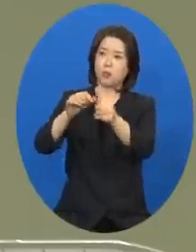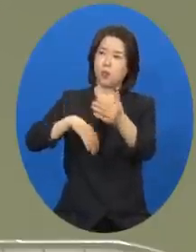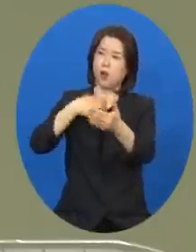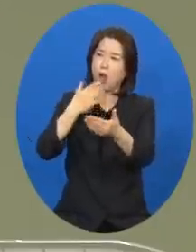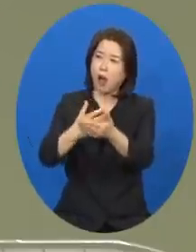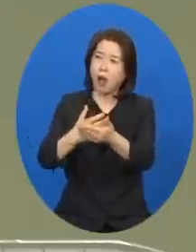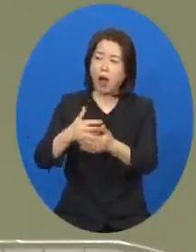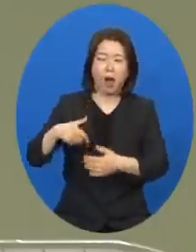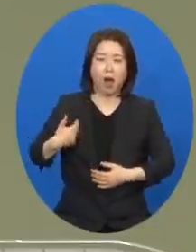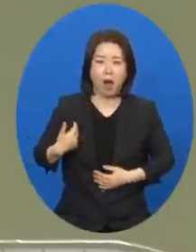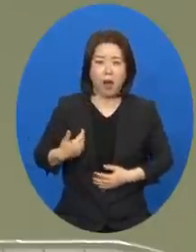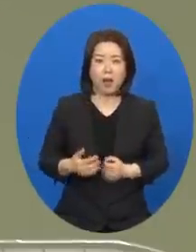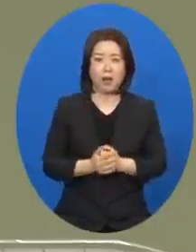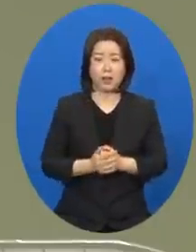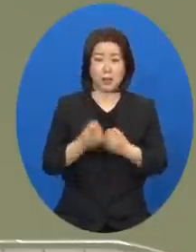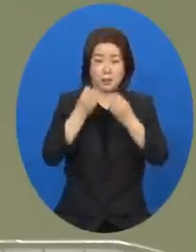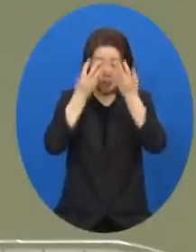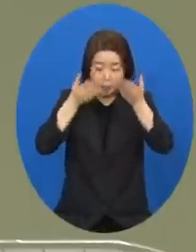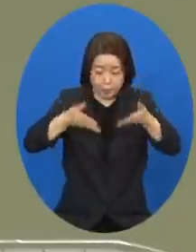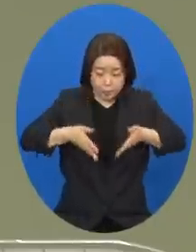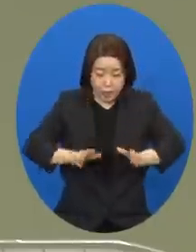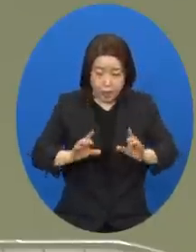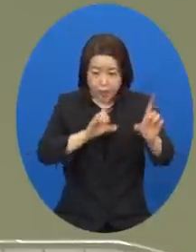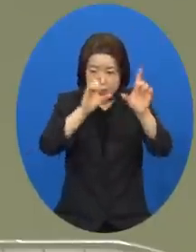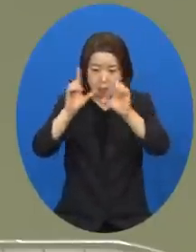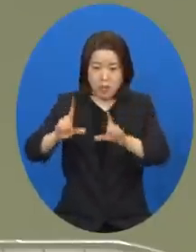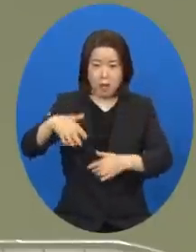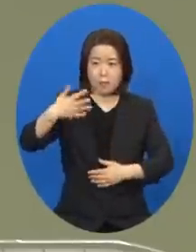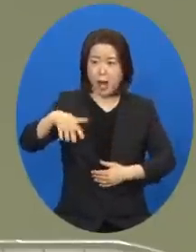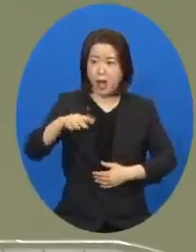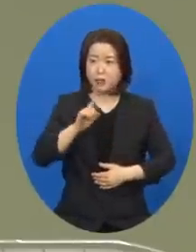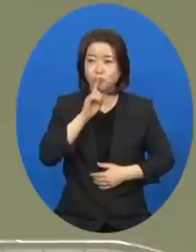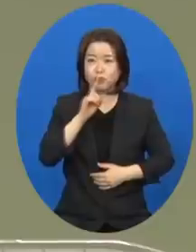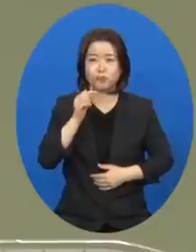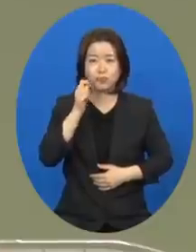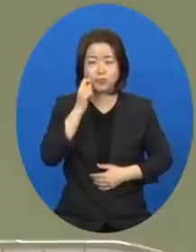모르겠고 거듭난 삶이 안 되는 건 말할 것도 없고요.